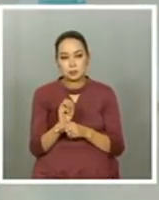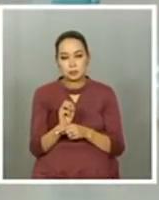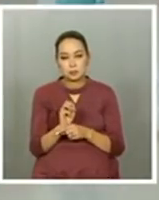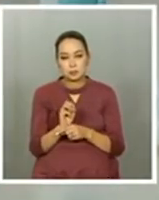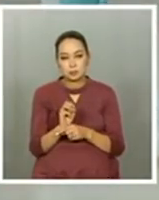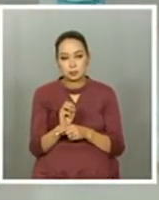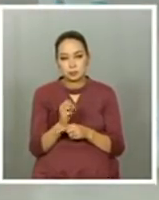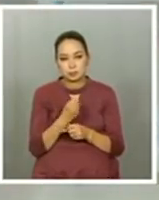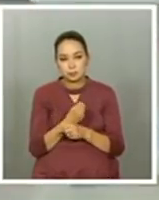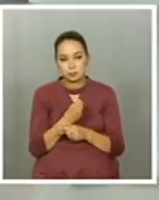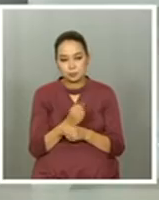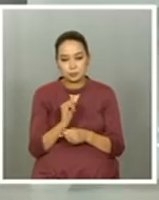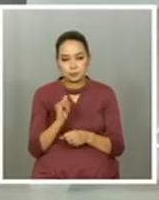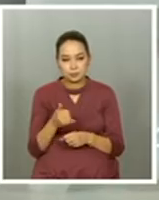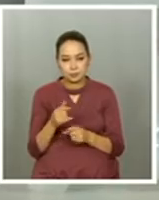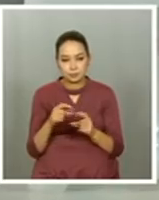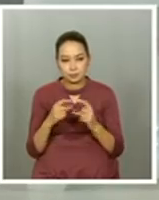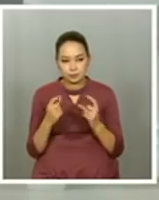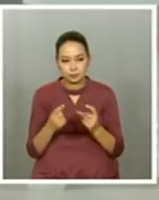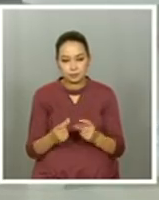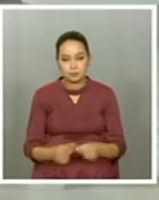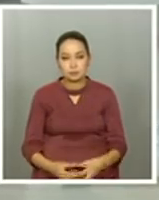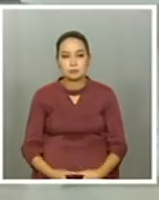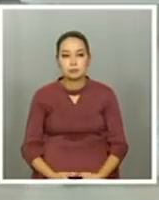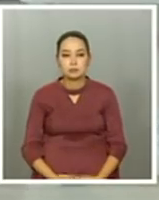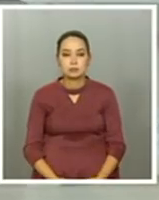шыны табақшаға құйып,